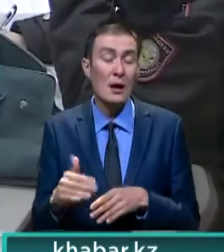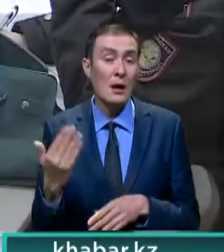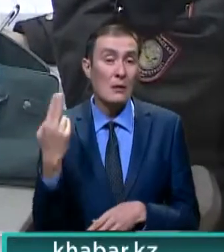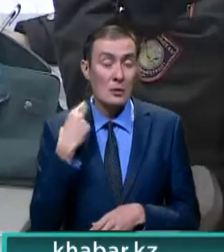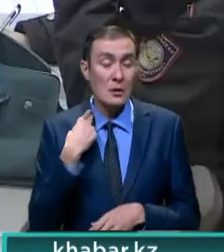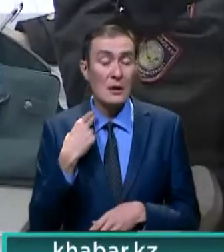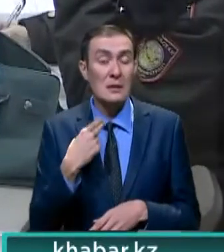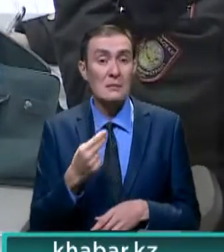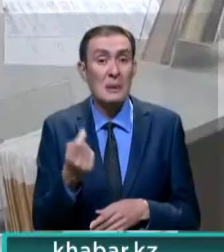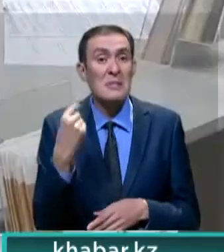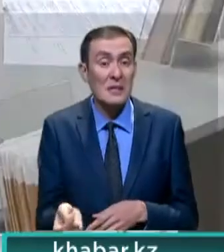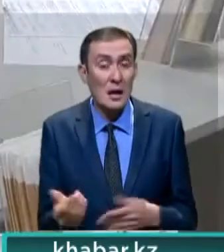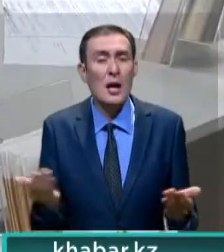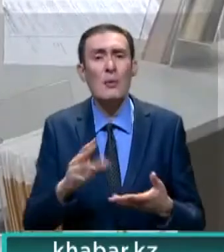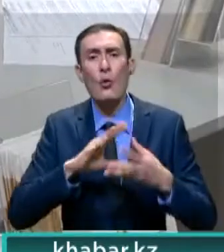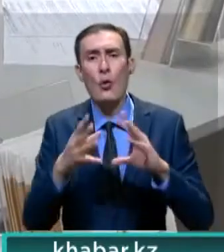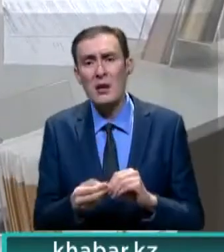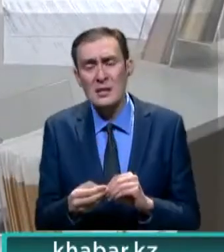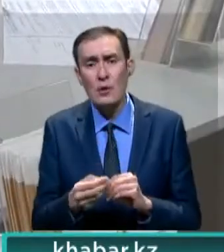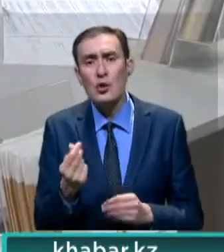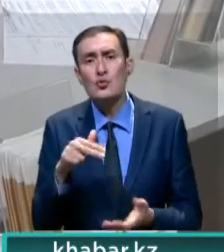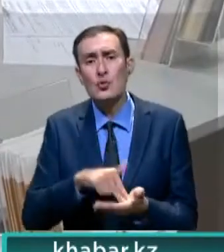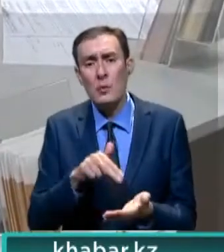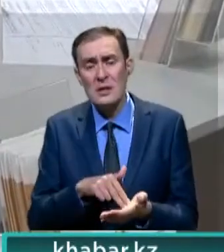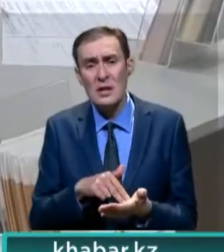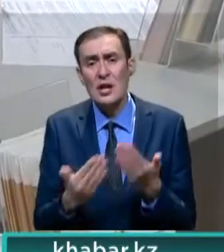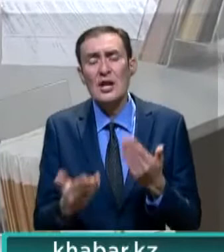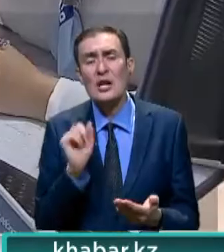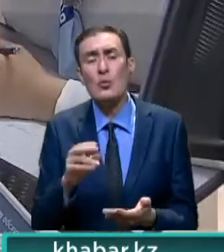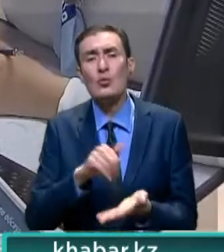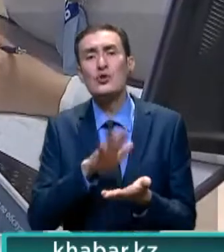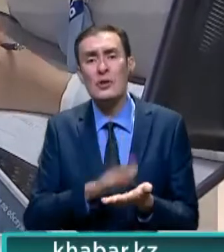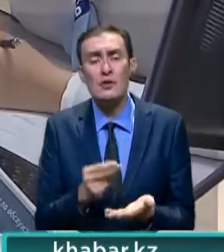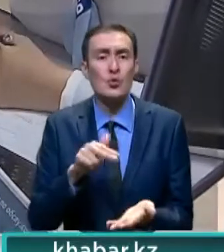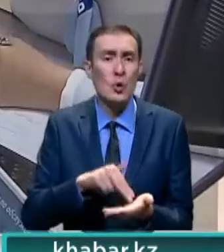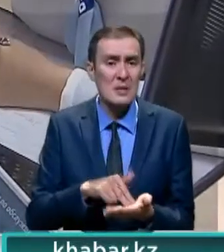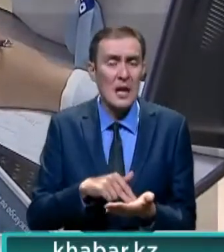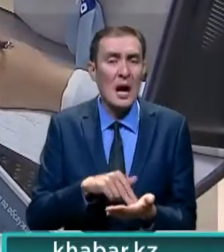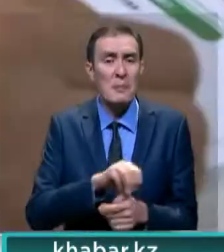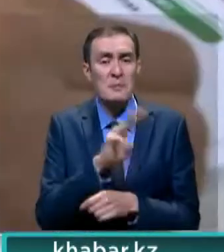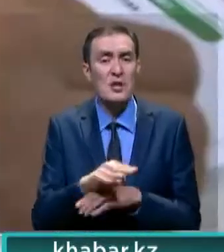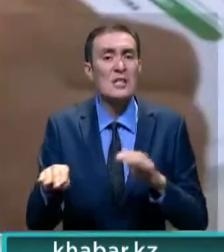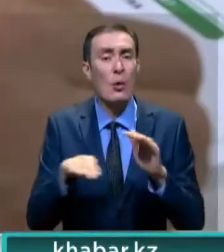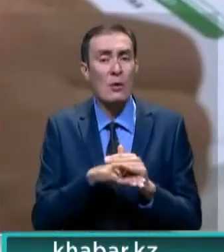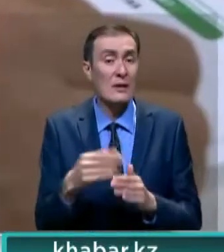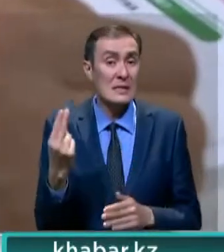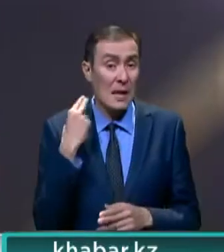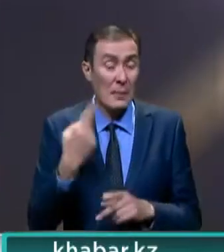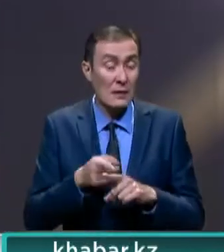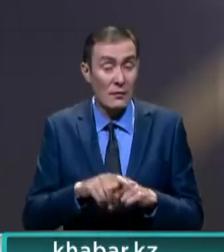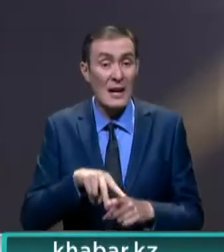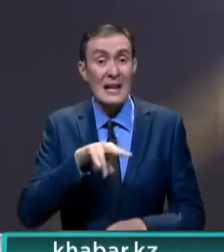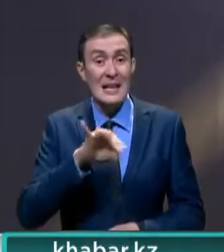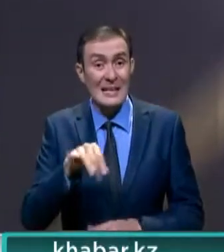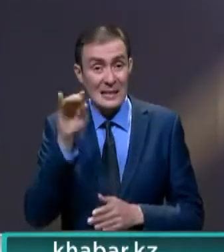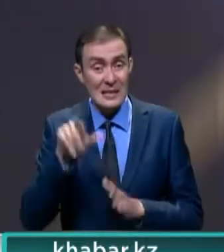бесценок при этом непонятно каким образом происходит ценообразование и как учитывается стоимость обеспечения по залоговым займам по словам ли